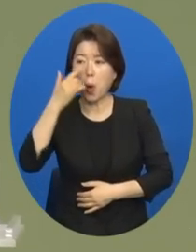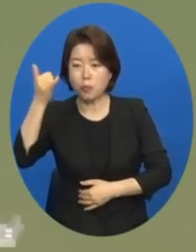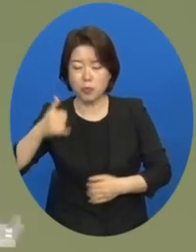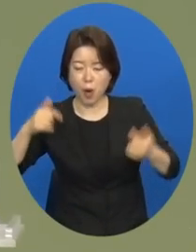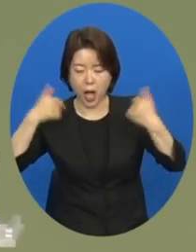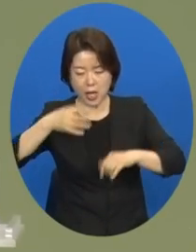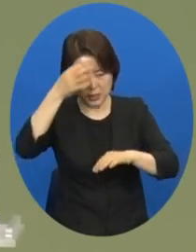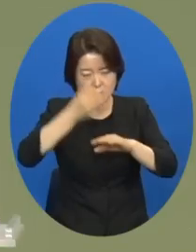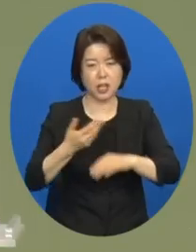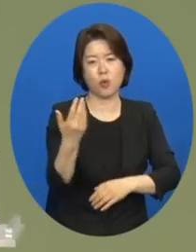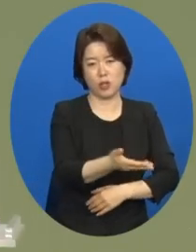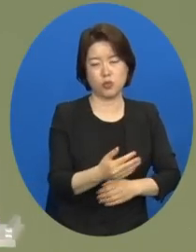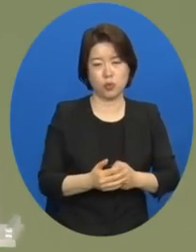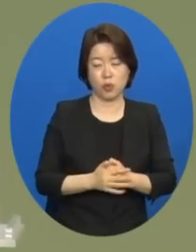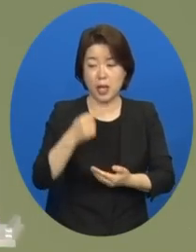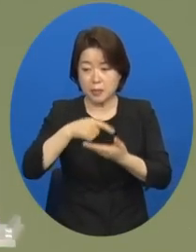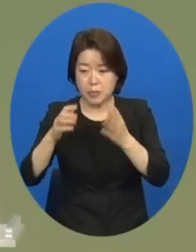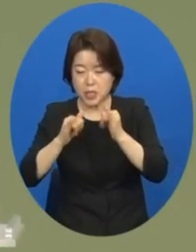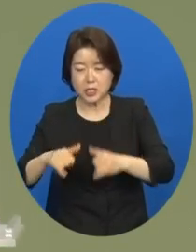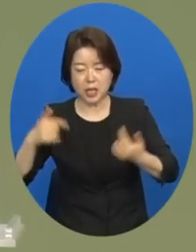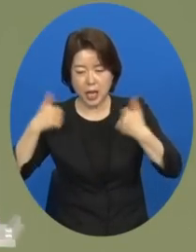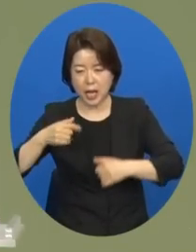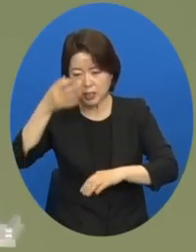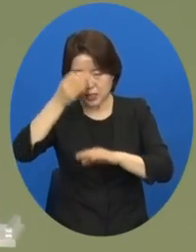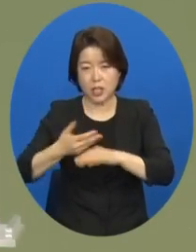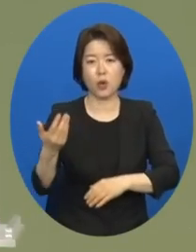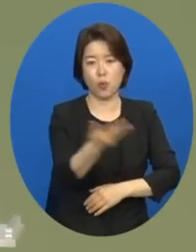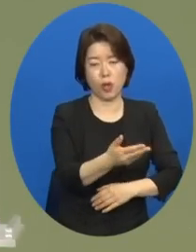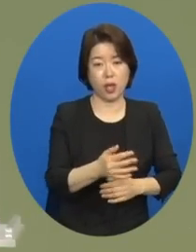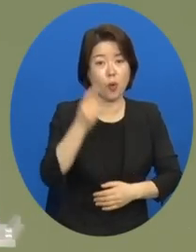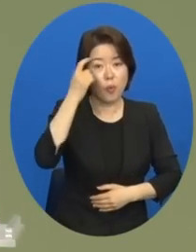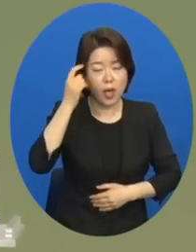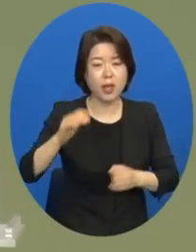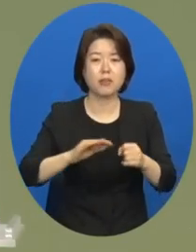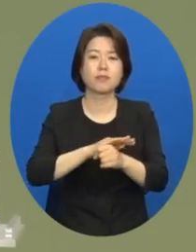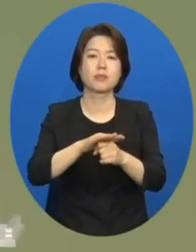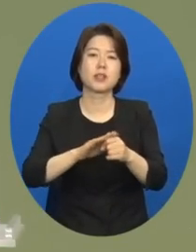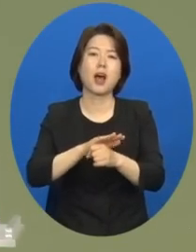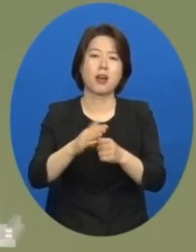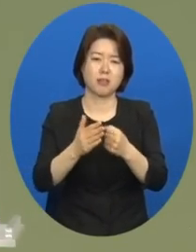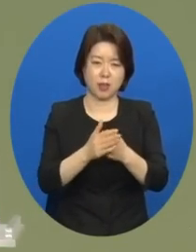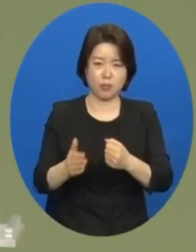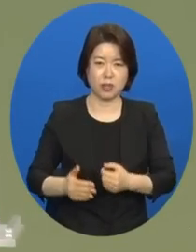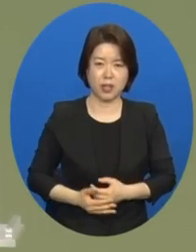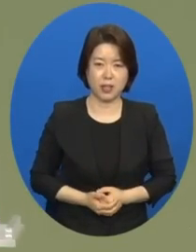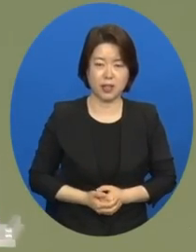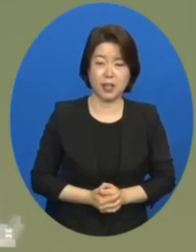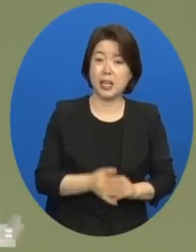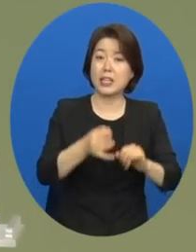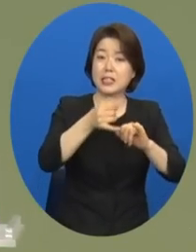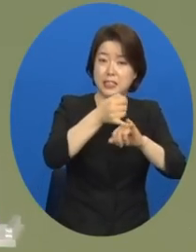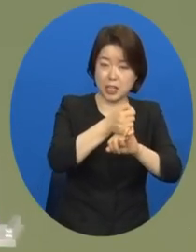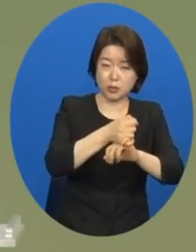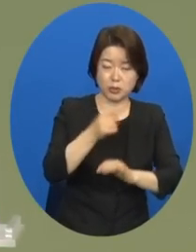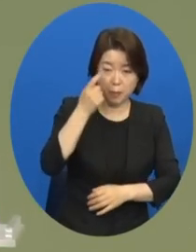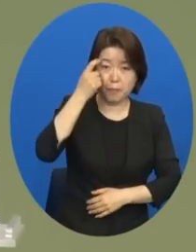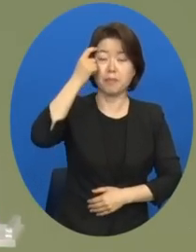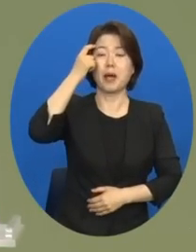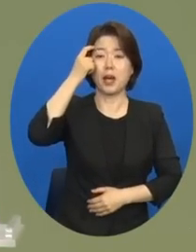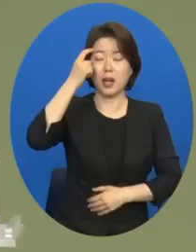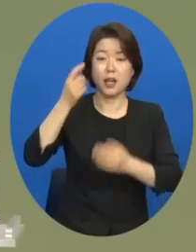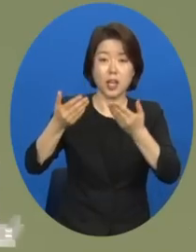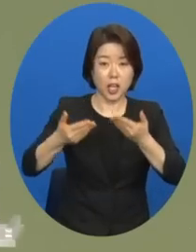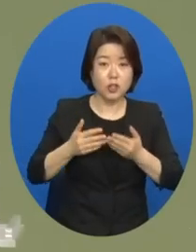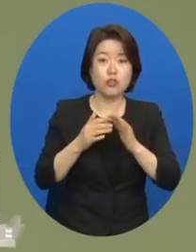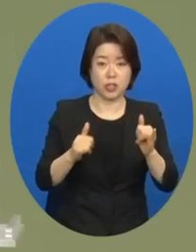늘 사과를 해요 피해자가 해요 왜죠 사랑하니까요 그러니까 약속을 생각나게 해주는 사람